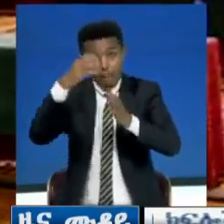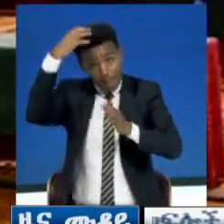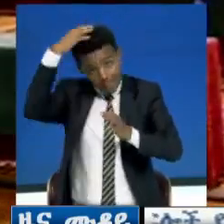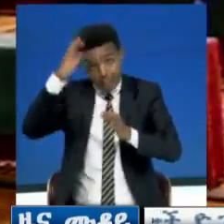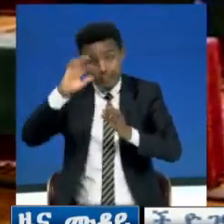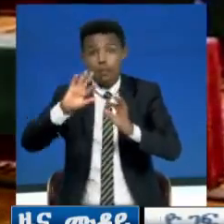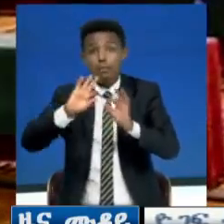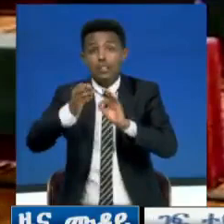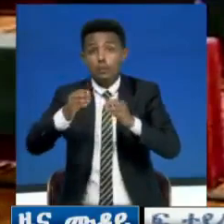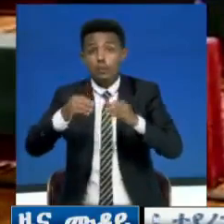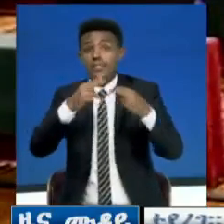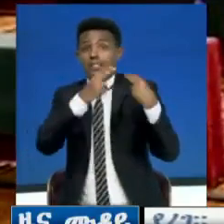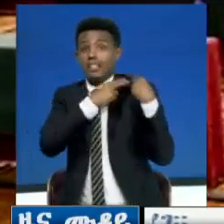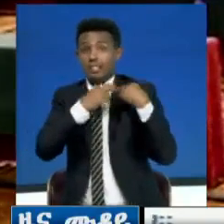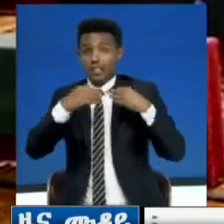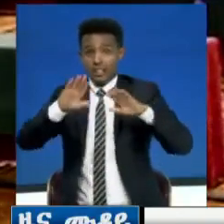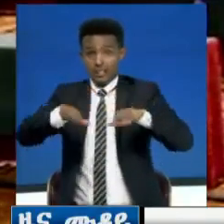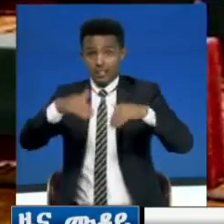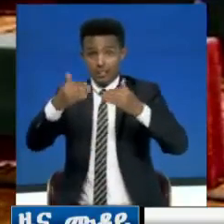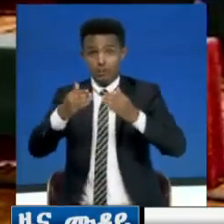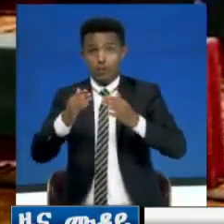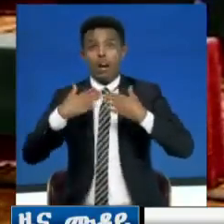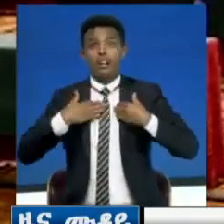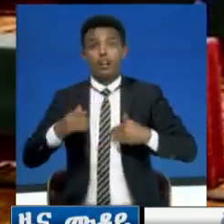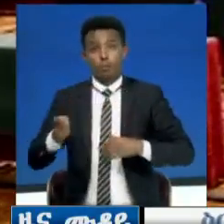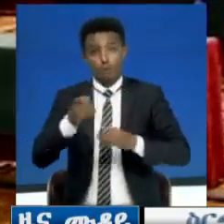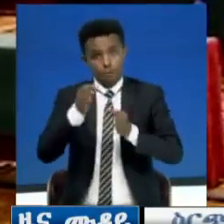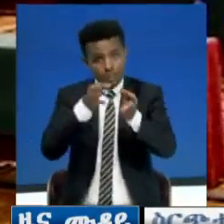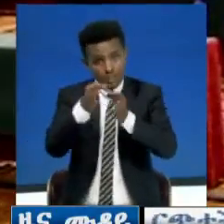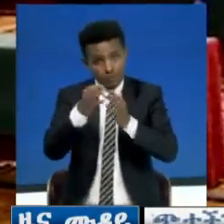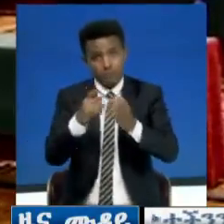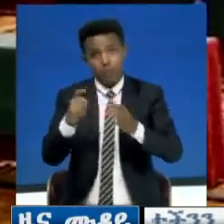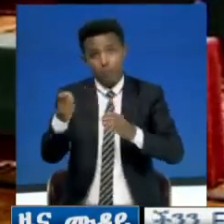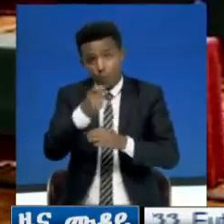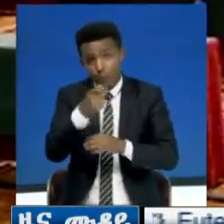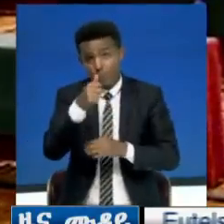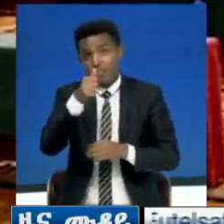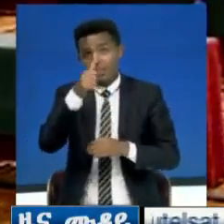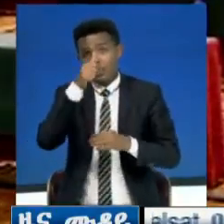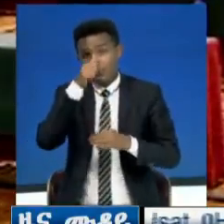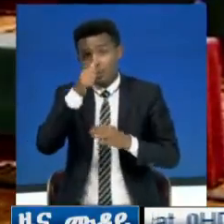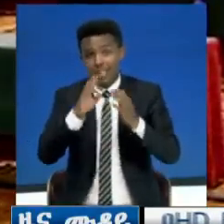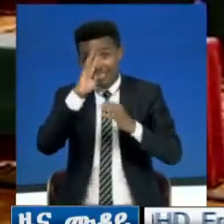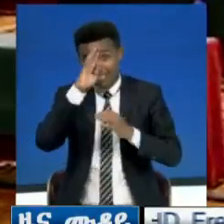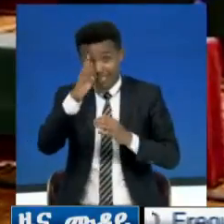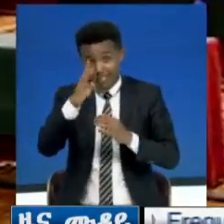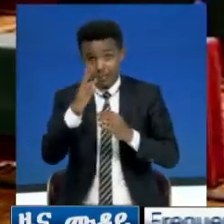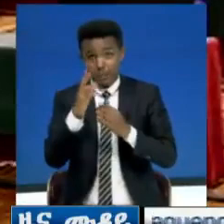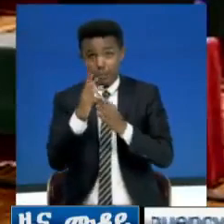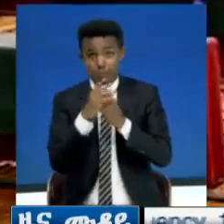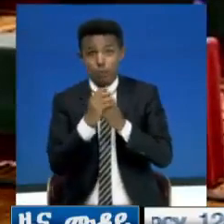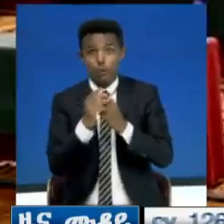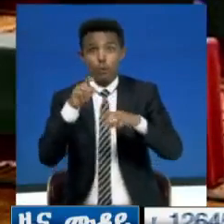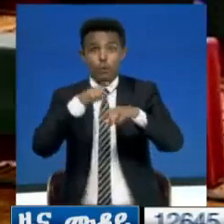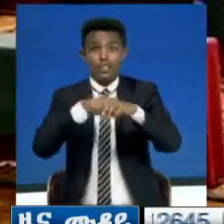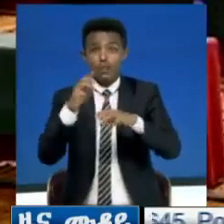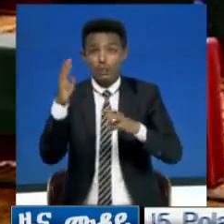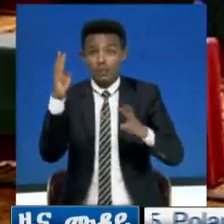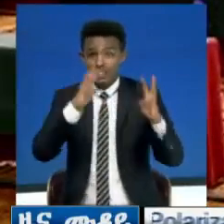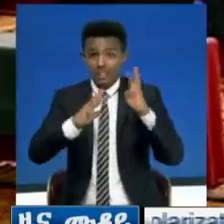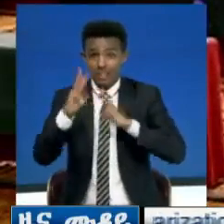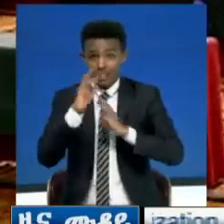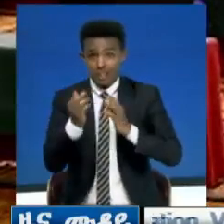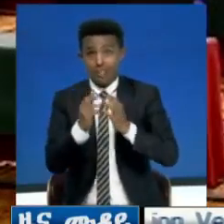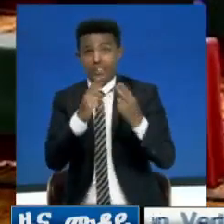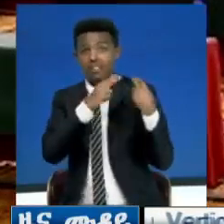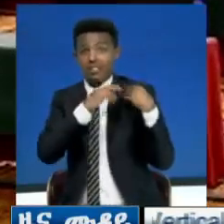መሆኑን ገልጸዋል። በመሆኑም በኢትዮጵያ የተከሰተው ወቅታዊ ችግር መፍትሄ የሚያገኘው ስልጣን በተሰጠው አካል የህገ መንግስት